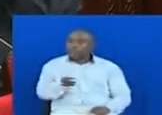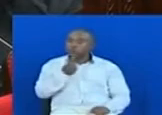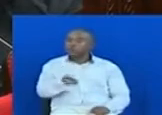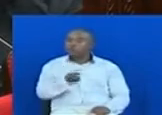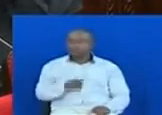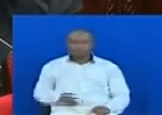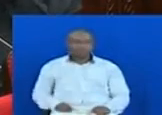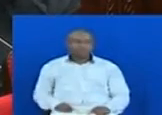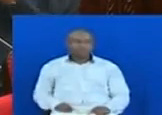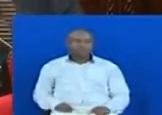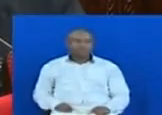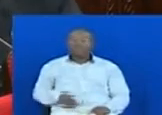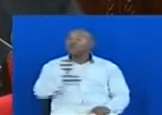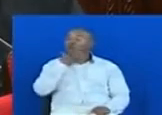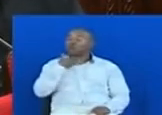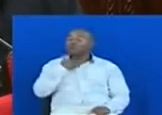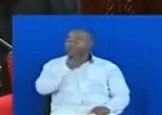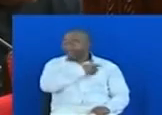kutaka na rais aongeze muda.